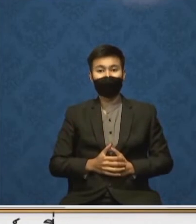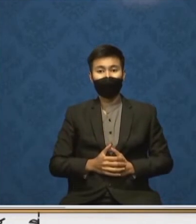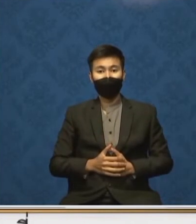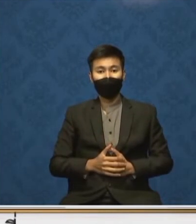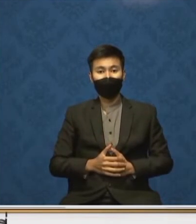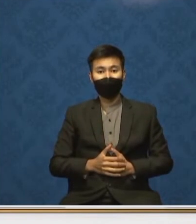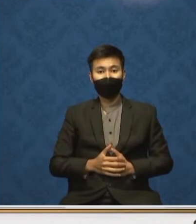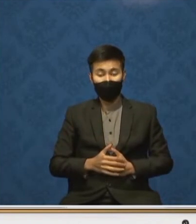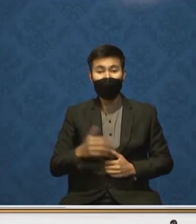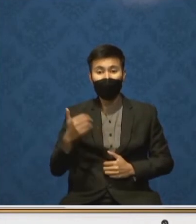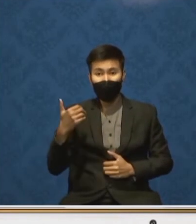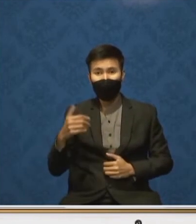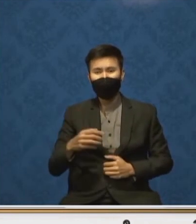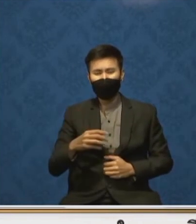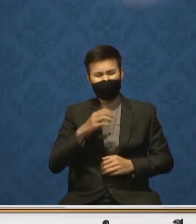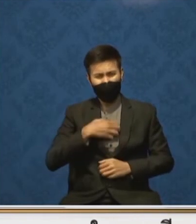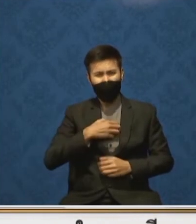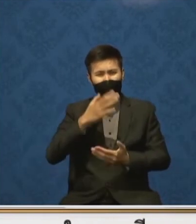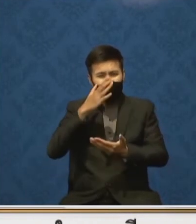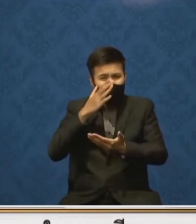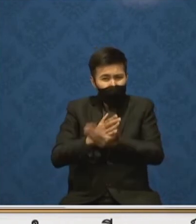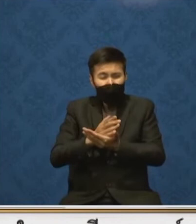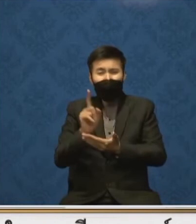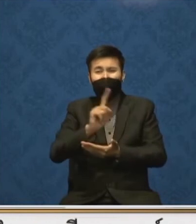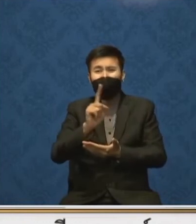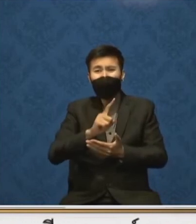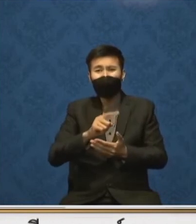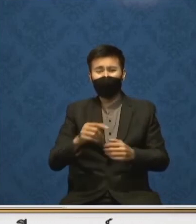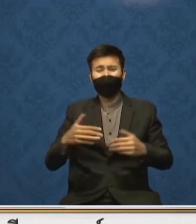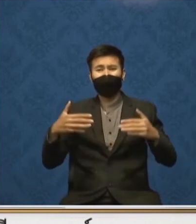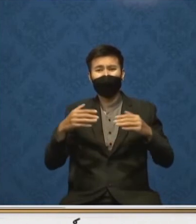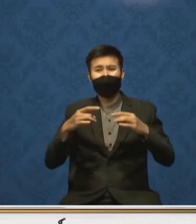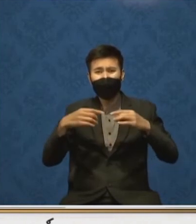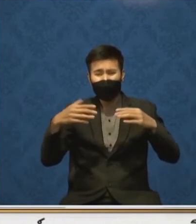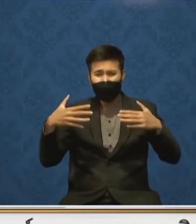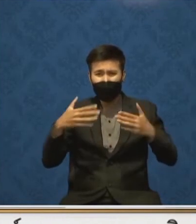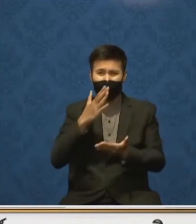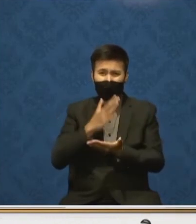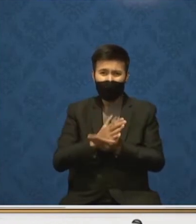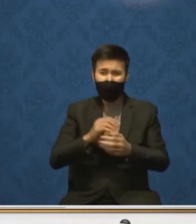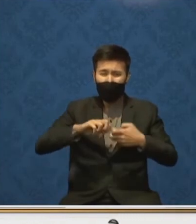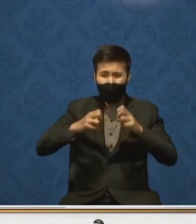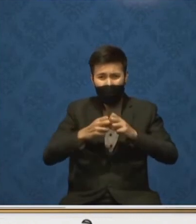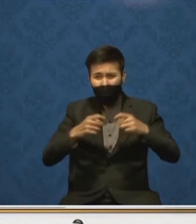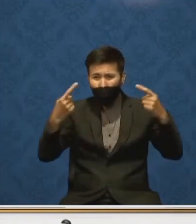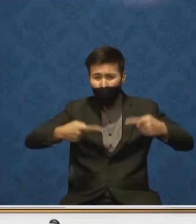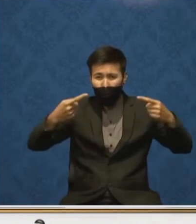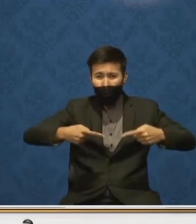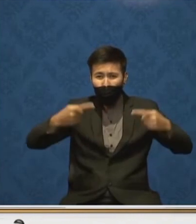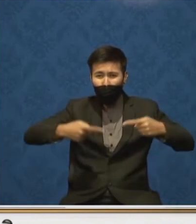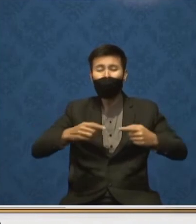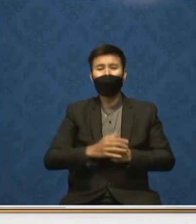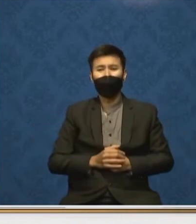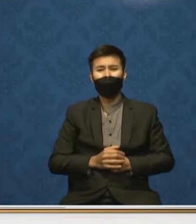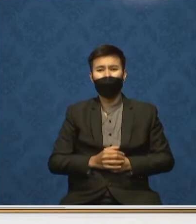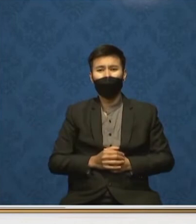คามขัดแย้ง ท่อยากยุติคามขัดแย้งอยากให้ประชาชนรวมมือกันทางออกทง่ายที่สุดค่ะคือการแ้ไขคามขัดแย